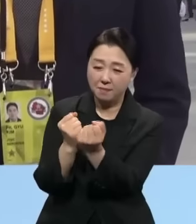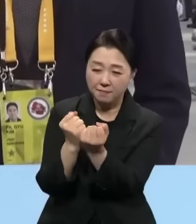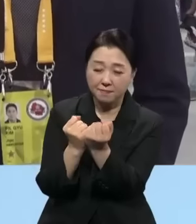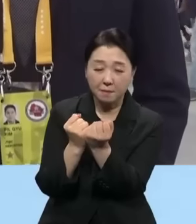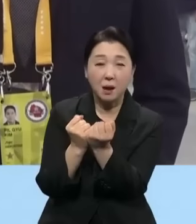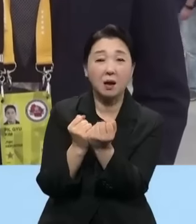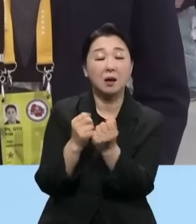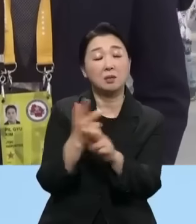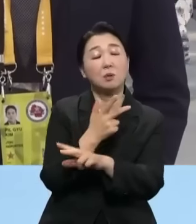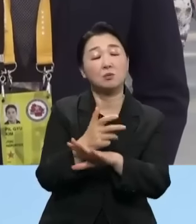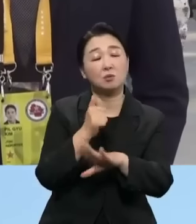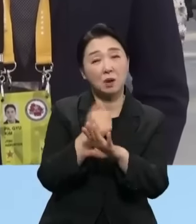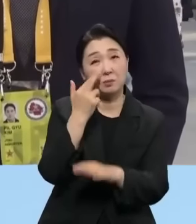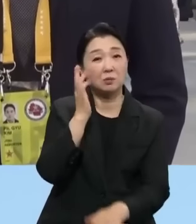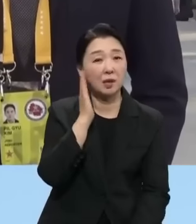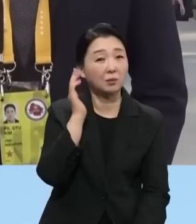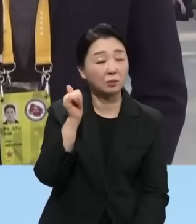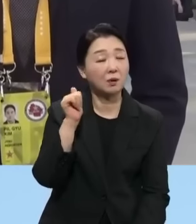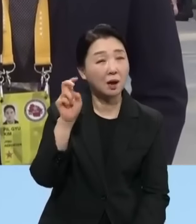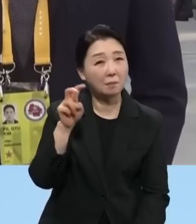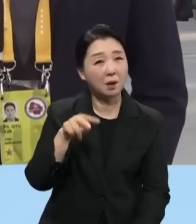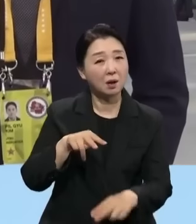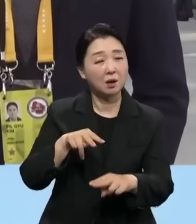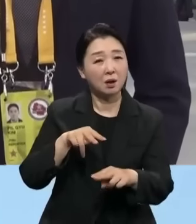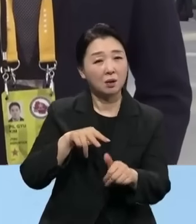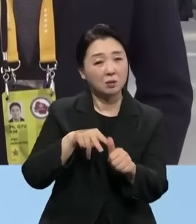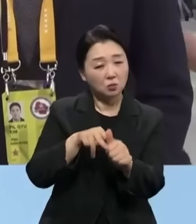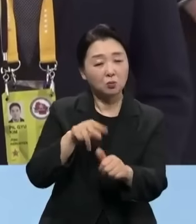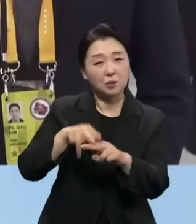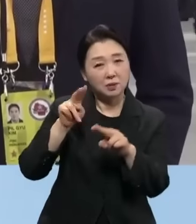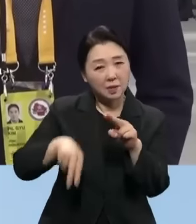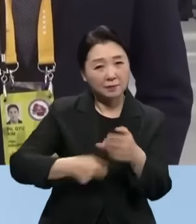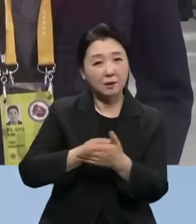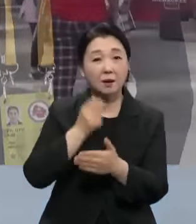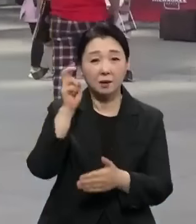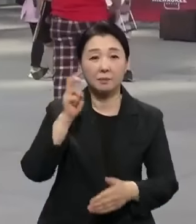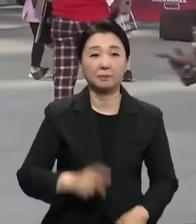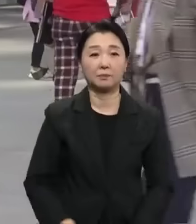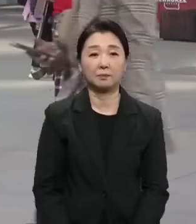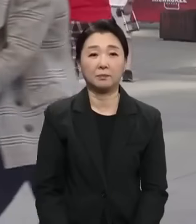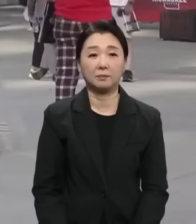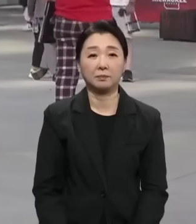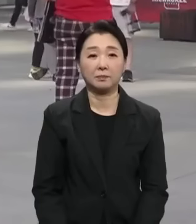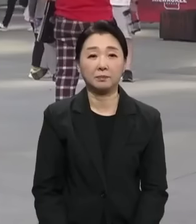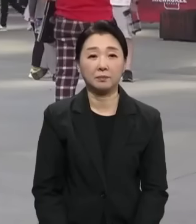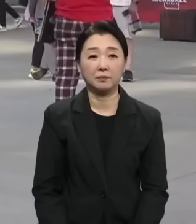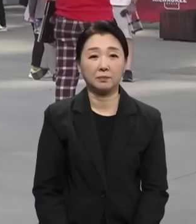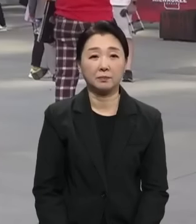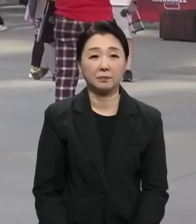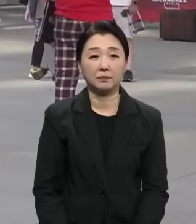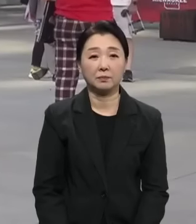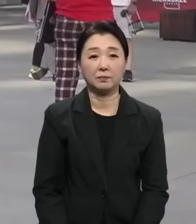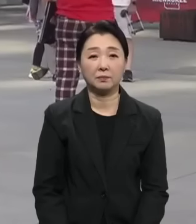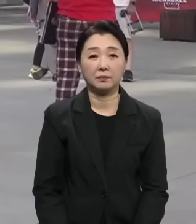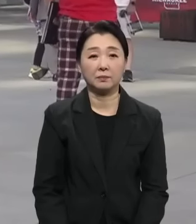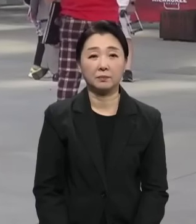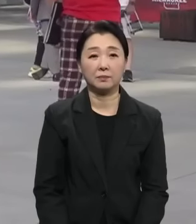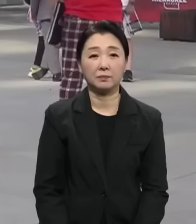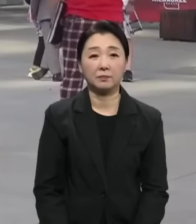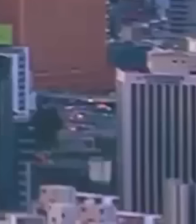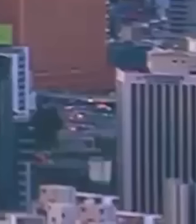이번 주말 중에 바이든 대통령이 후보 사퇴를 결정할지도 모른다고 보도했습니다. 지금까지 미러키에서 JTBC